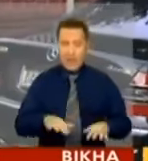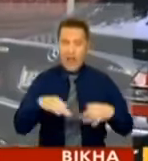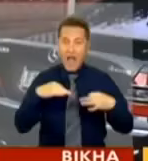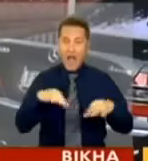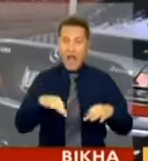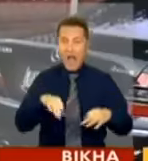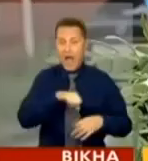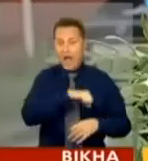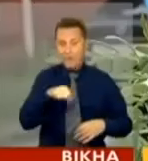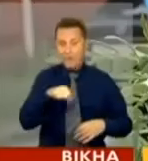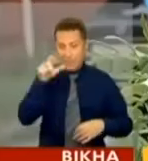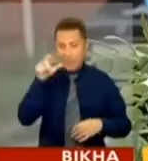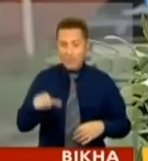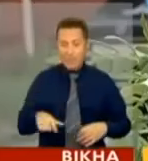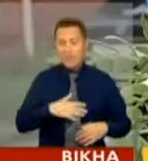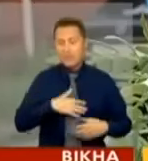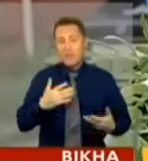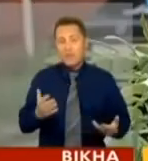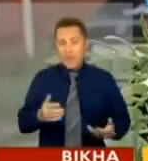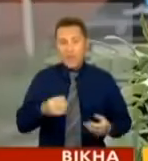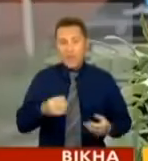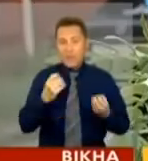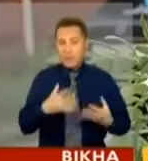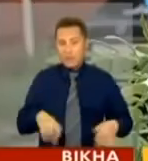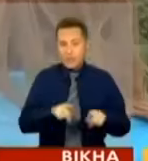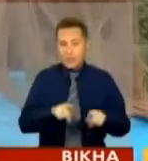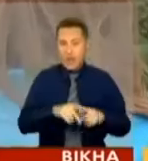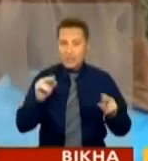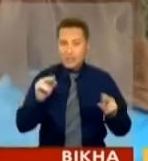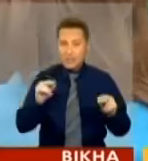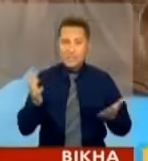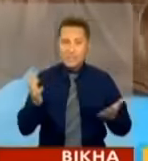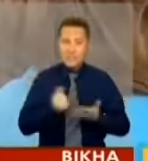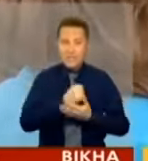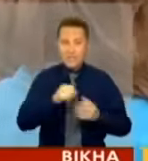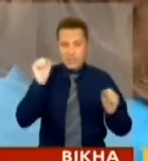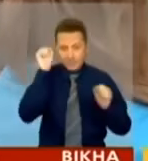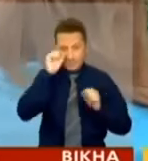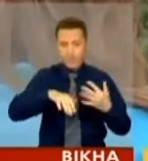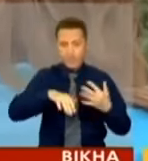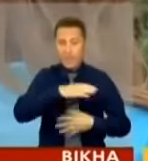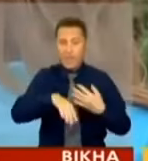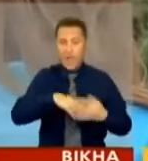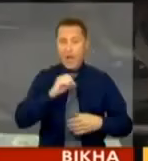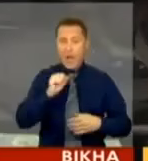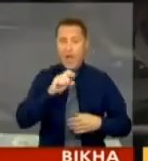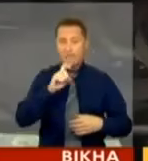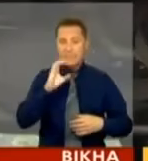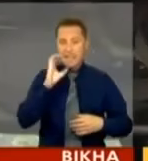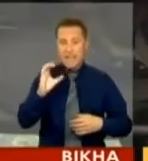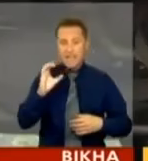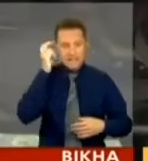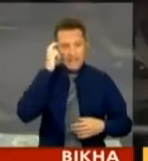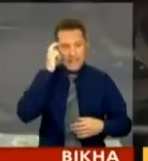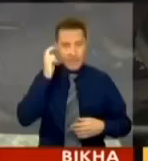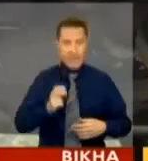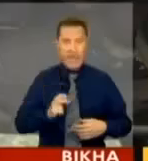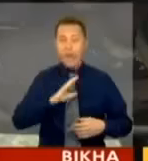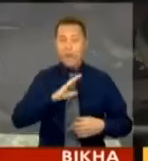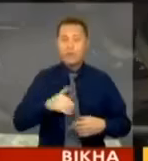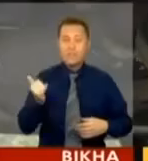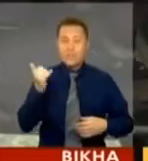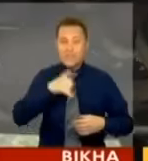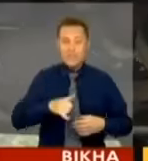Автомобіліст Олександр зітхає не просто так. Йому пощастило знайти бодягу на одній з АЗС Києва. Каже, по тому, як заправився,